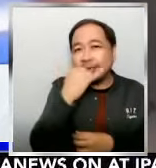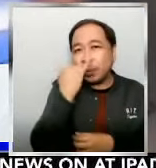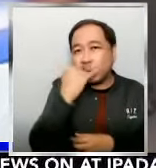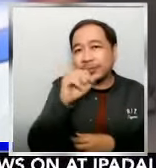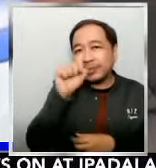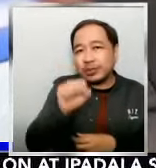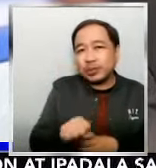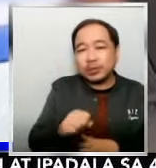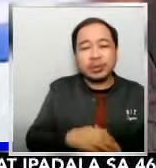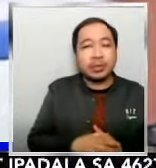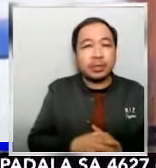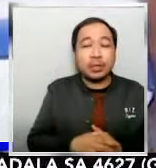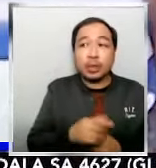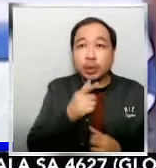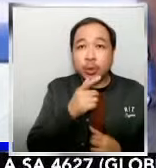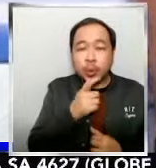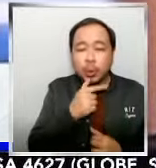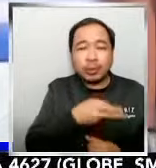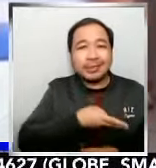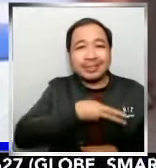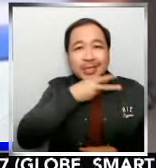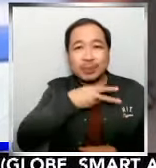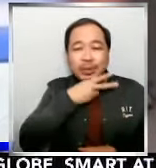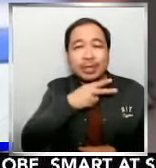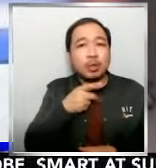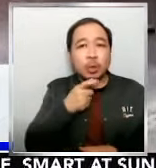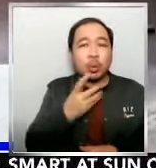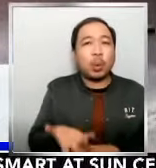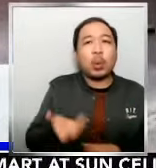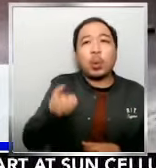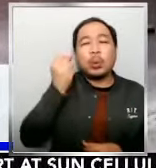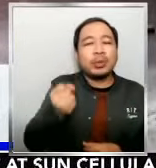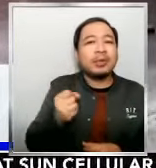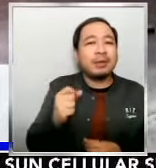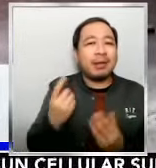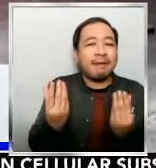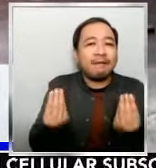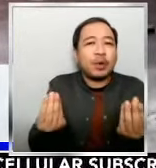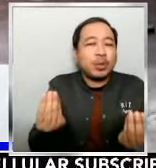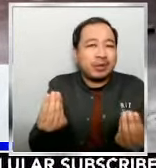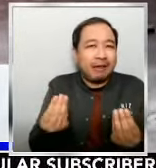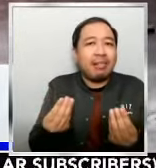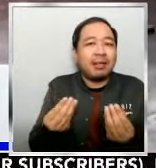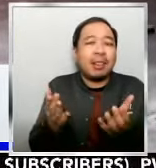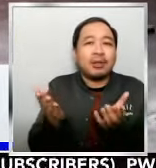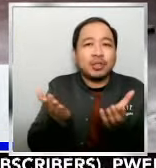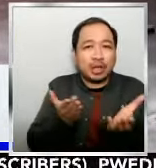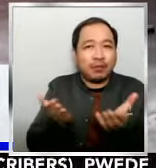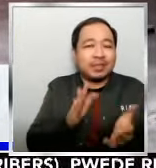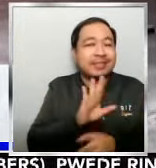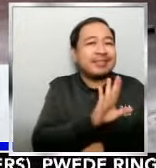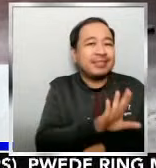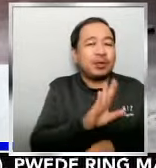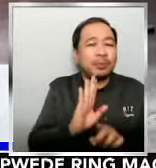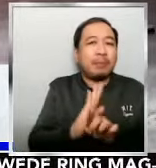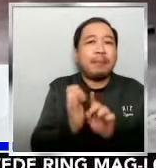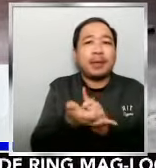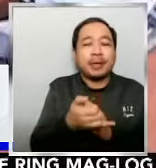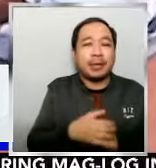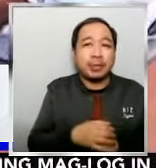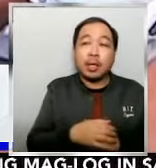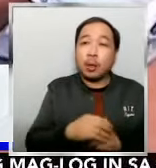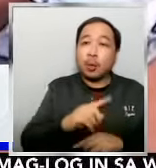itinuturong suspect, may-ari ng funeral home sa bayan ng Bantay. Mayo nitong nakaraang taon nang mamatay sa sakit ang asawa ni